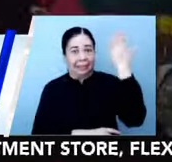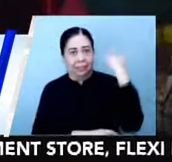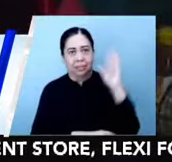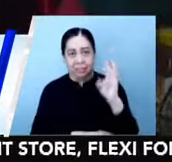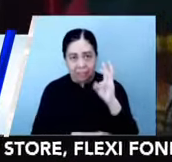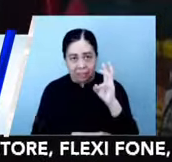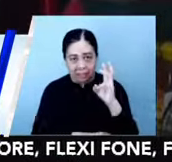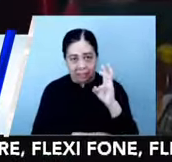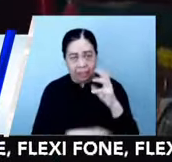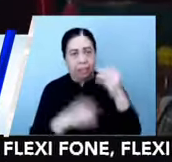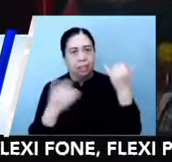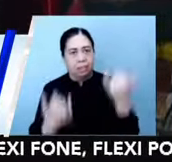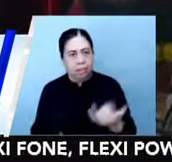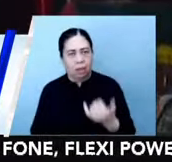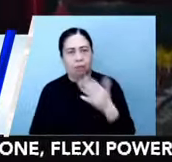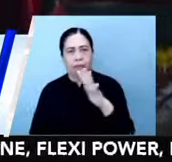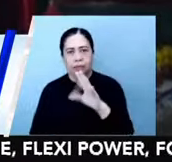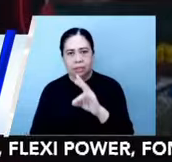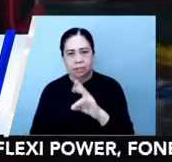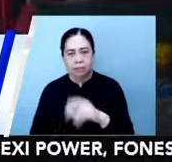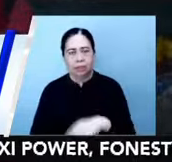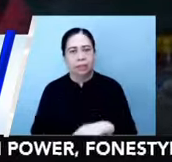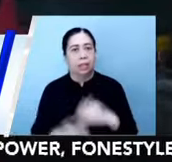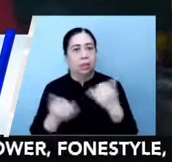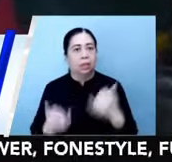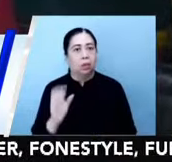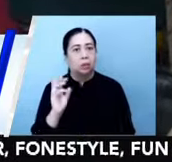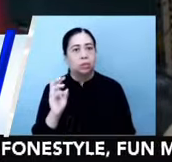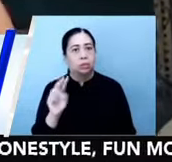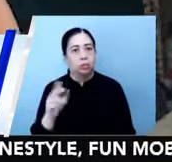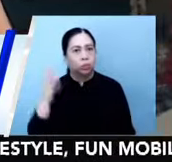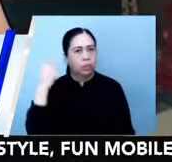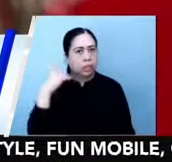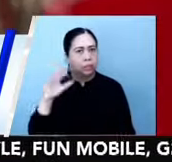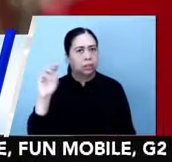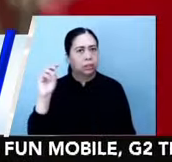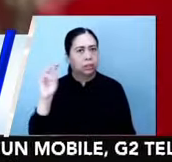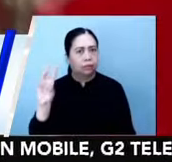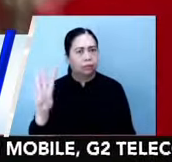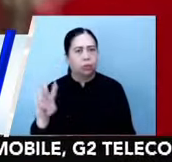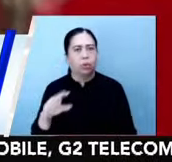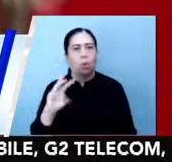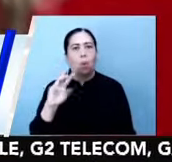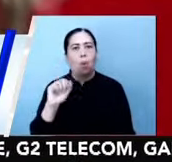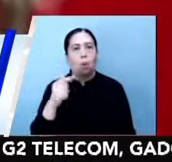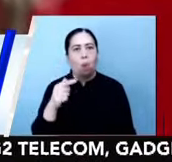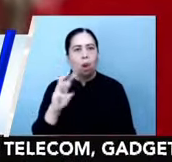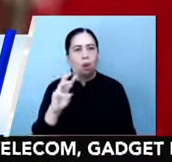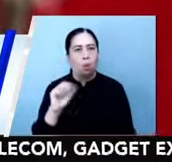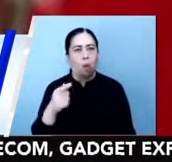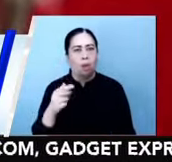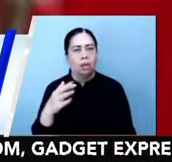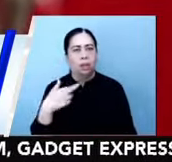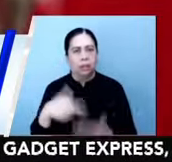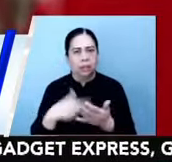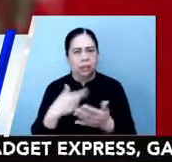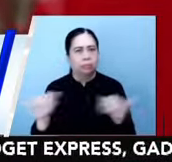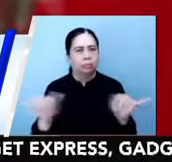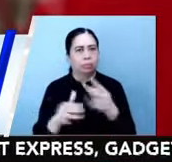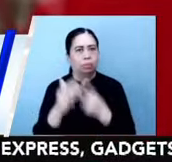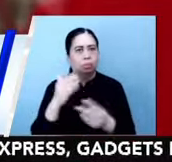rice. 62 pesos naman ang presyo ng dating 64 pesos na wagwag rice. Pareho yung ginagamit ng mga may